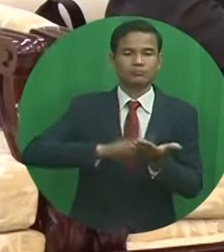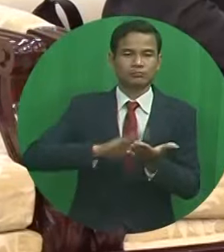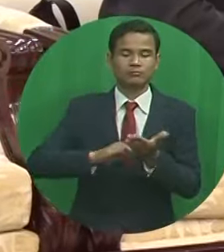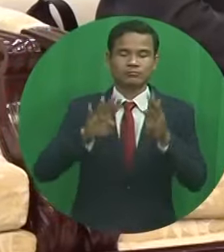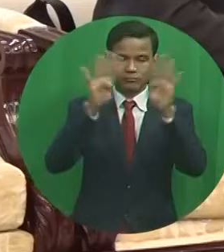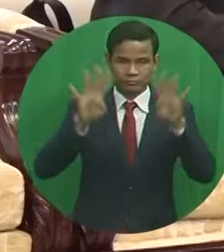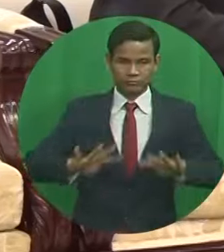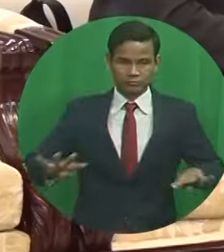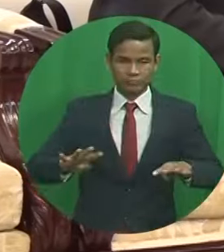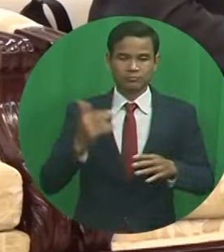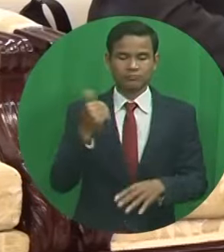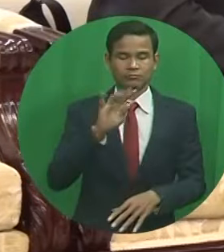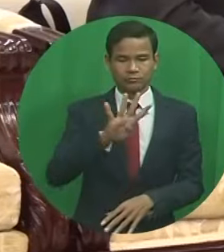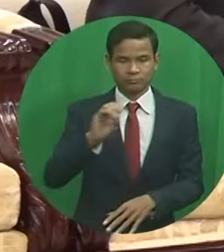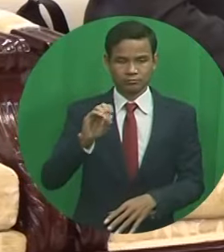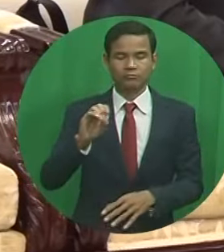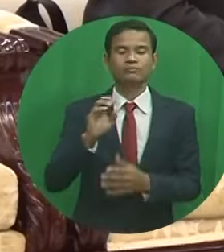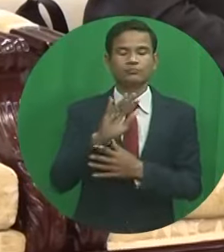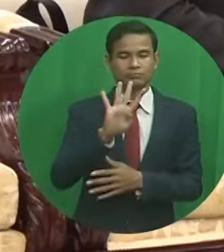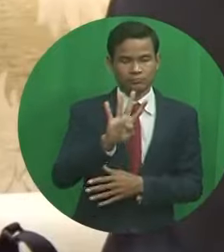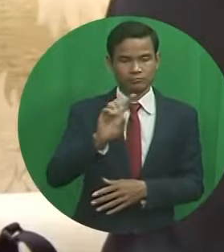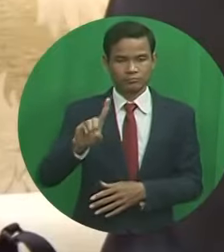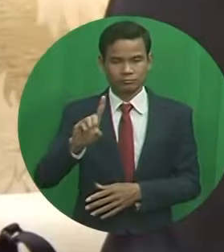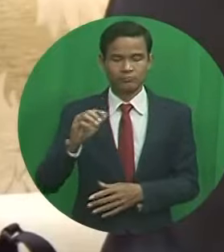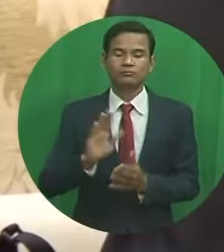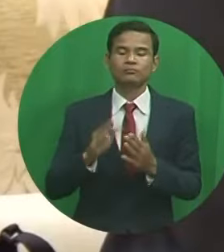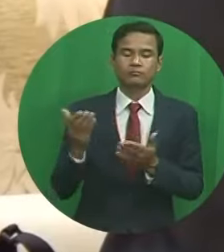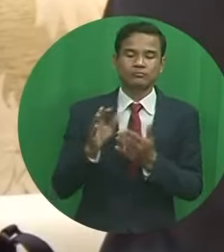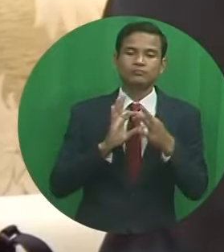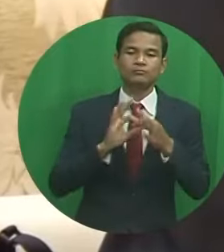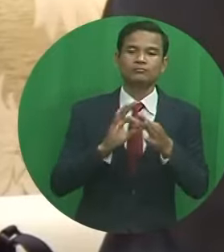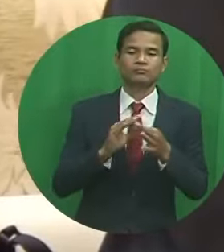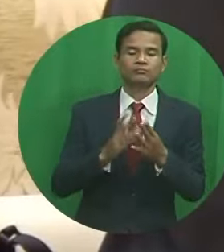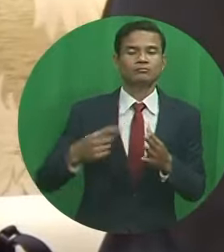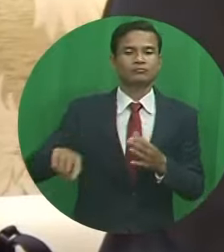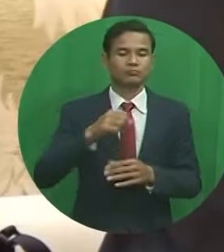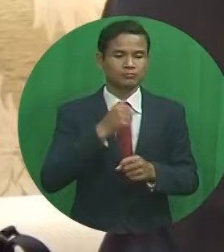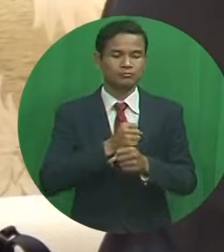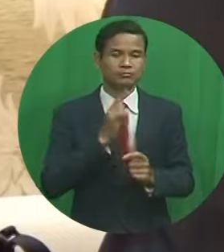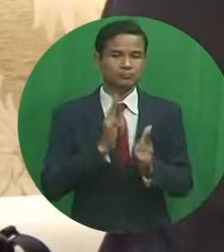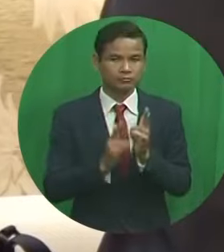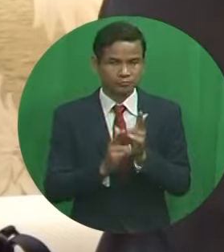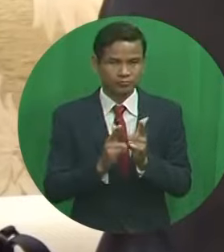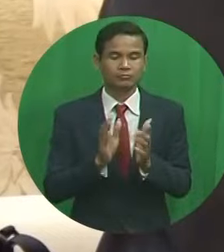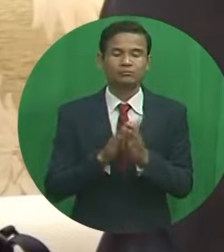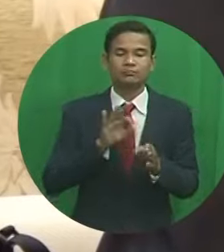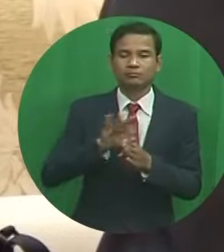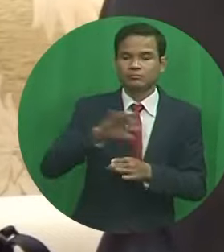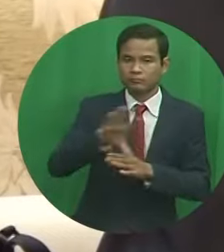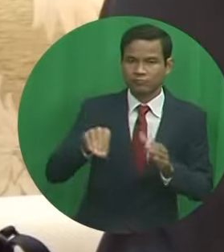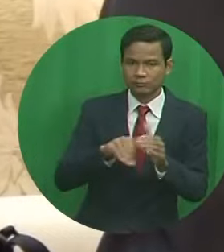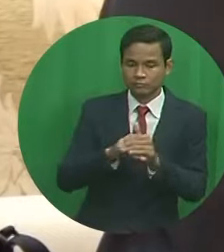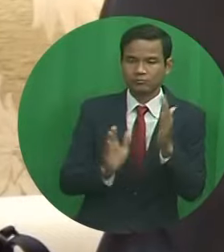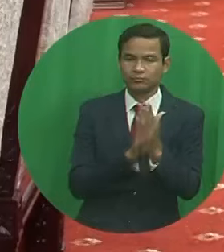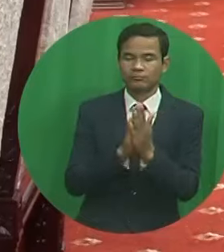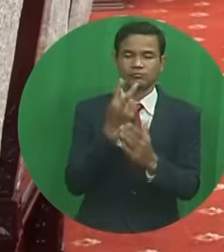អាស៊ានលើកទី40និង41ដែលបានធ្វើឲ្យទំនាក់ទំនងនិងកិច្ចសហប្រតិបត្តិការគ្រប់វិស័យរវាងប្រ